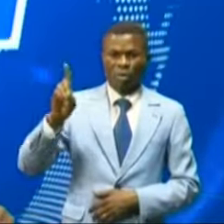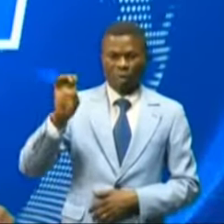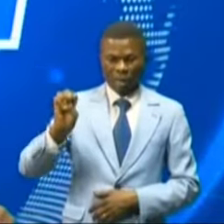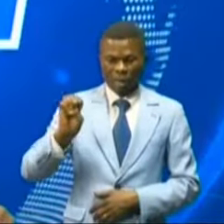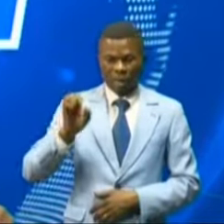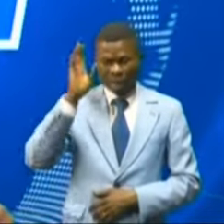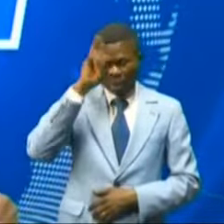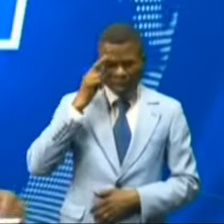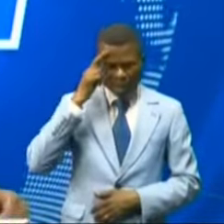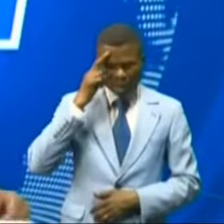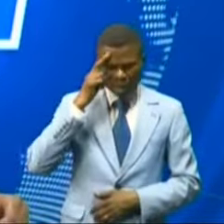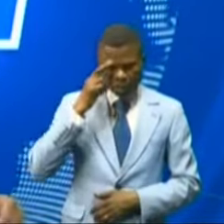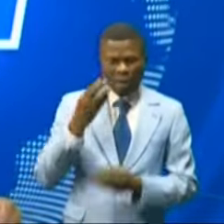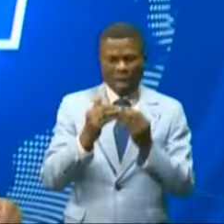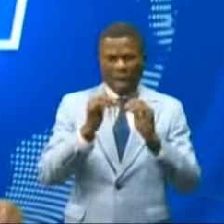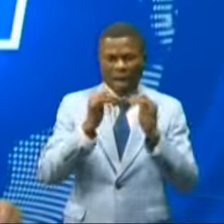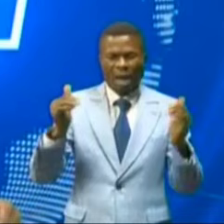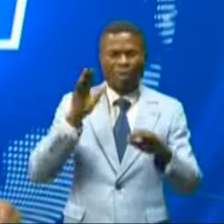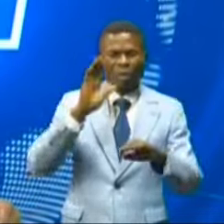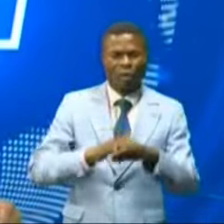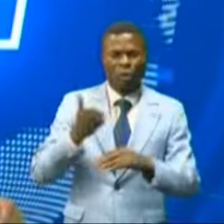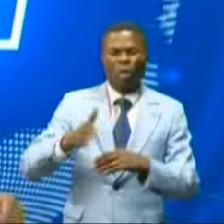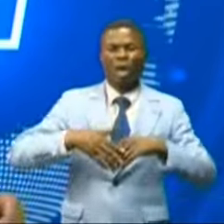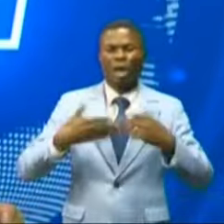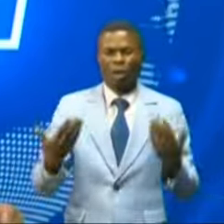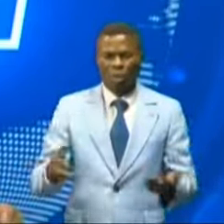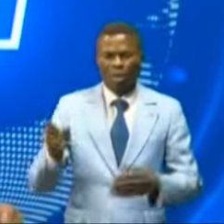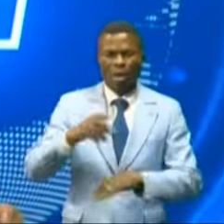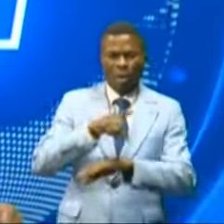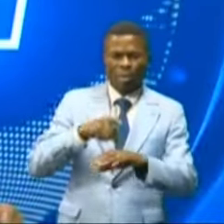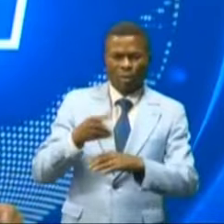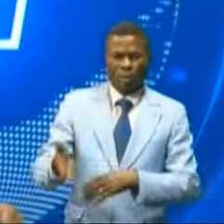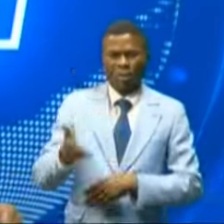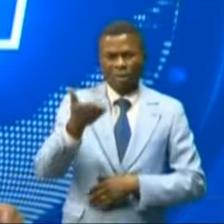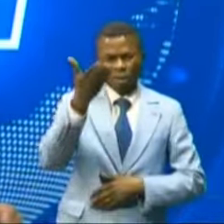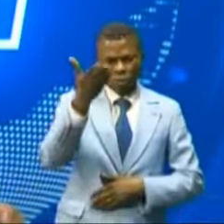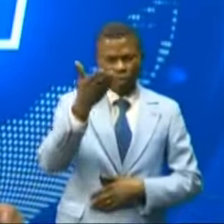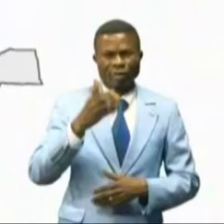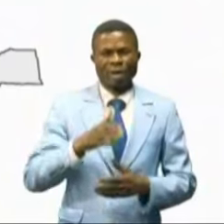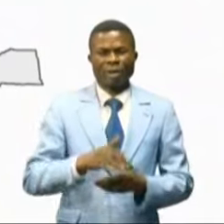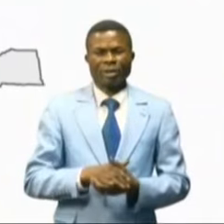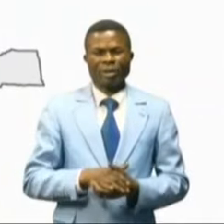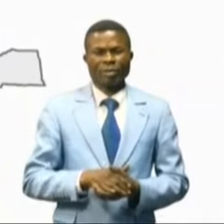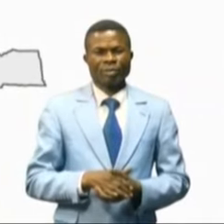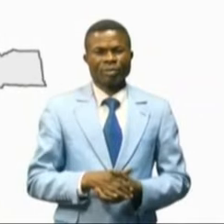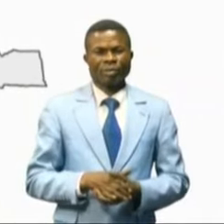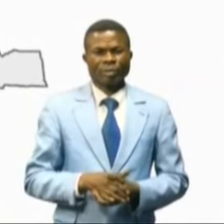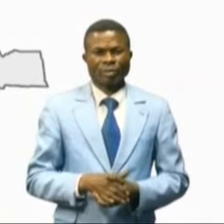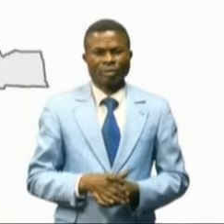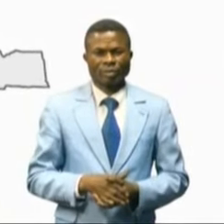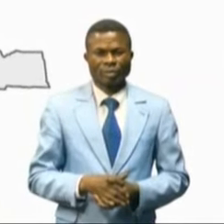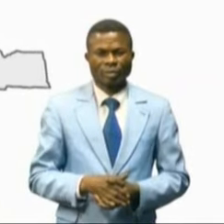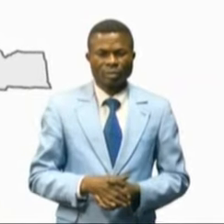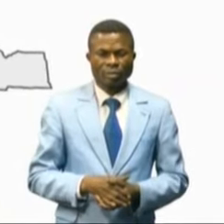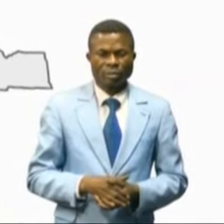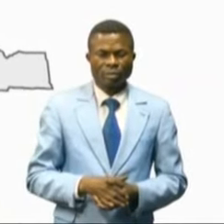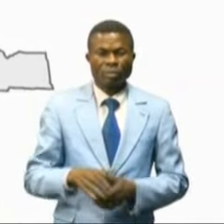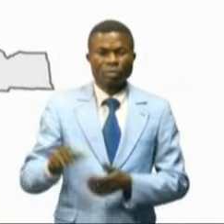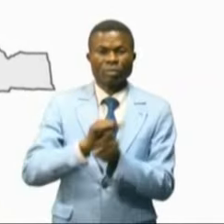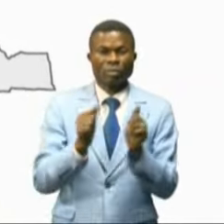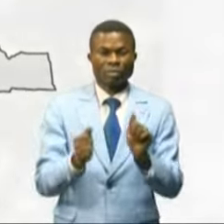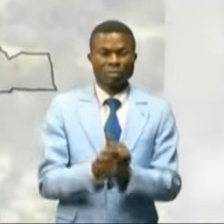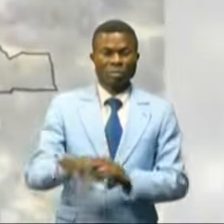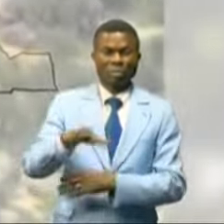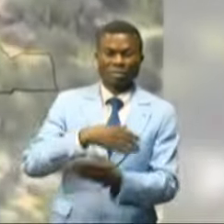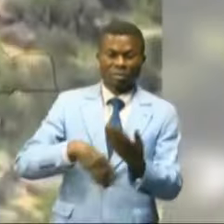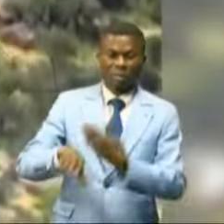paix règne dans cette partie de leur province. Anim Balaka nous en parle à travers ses reportages. Les phénomènes coussés